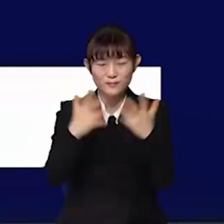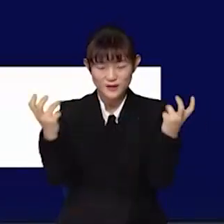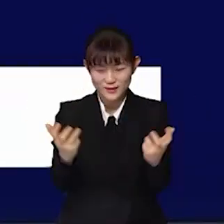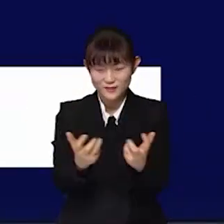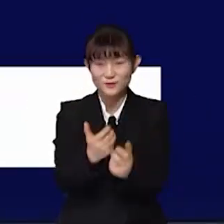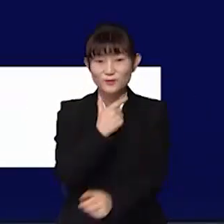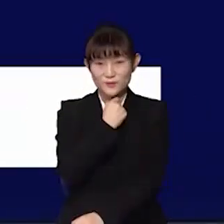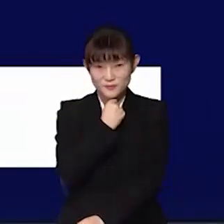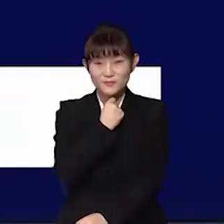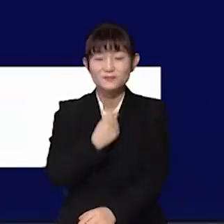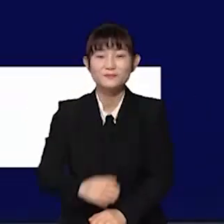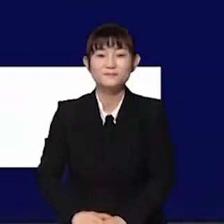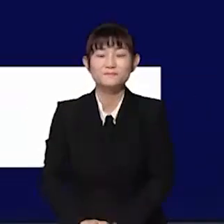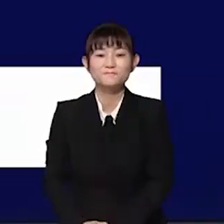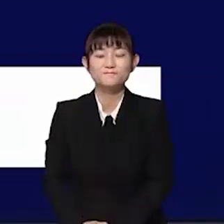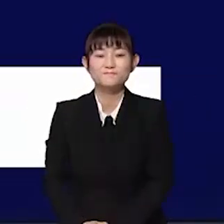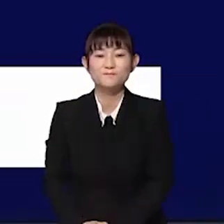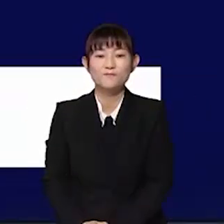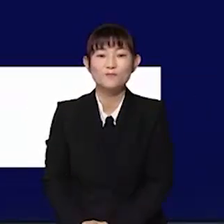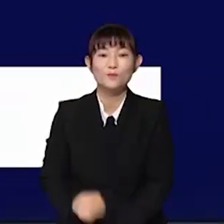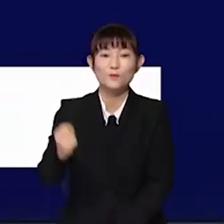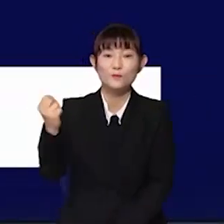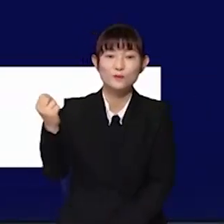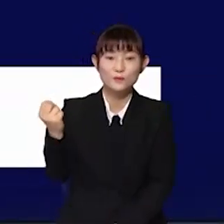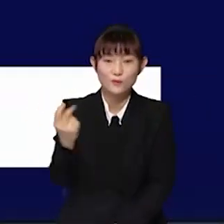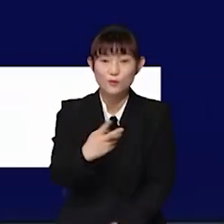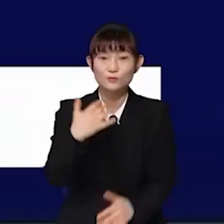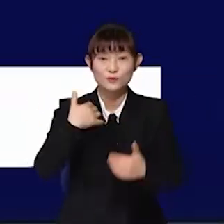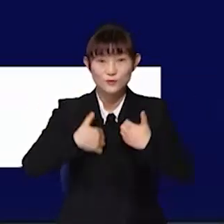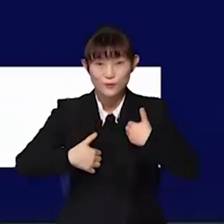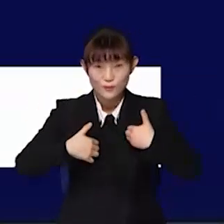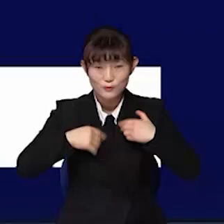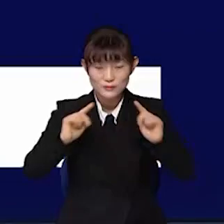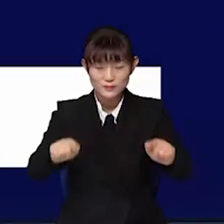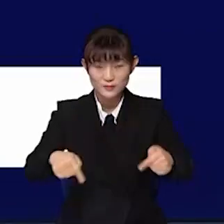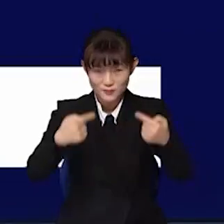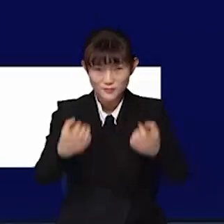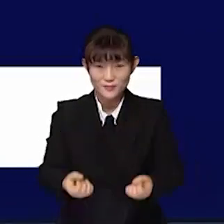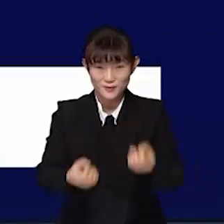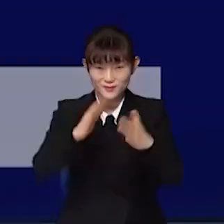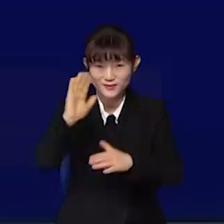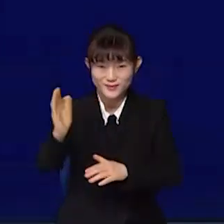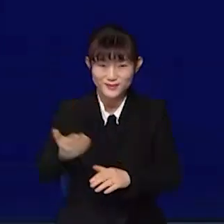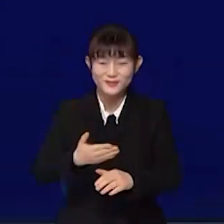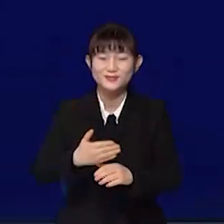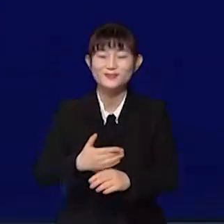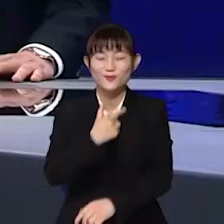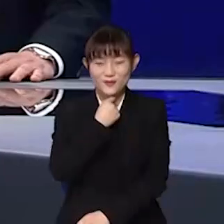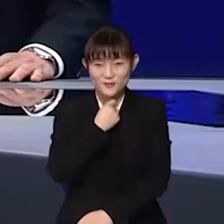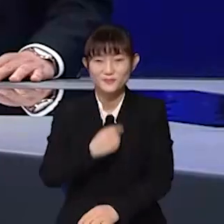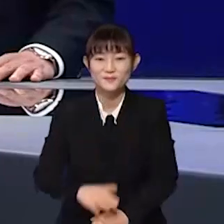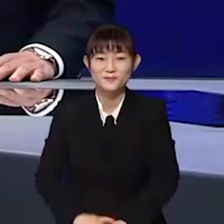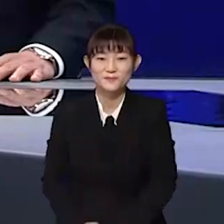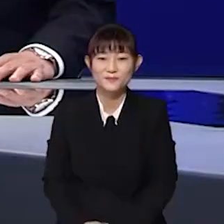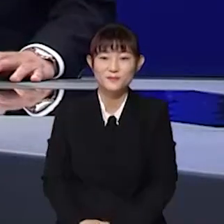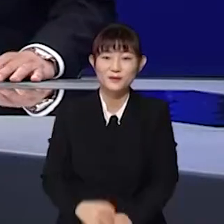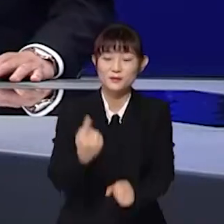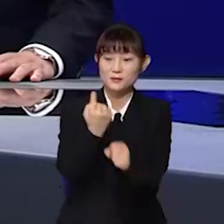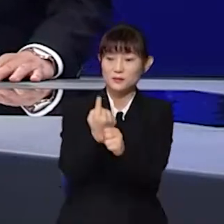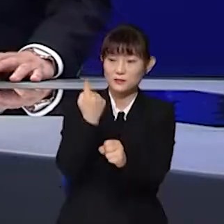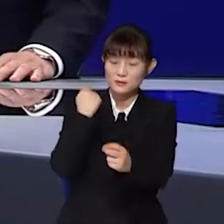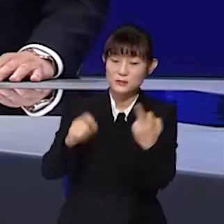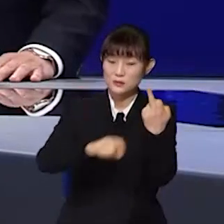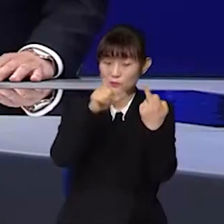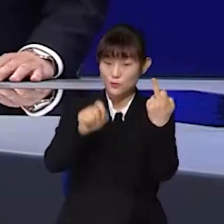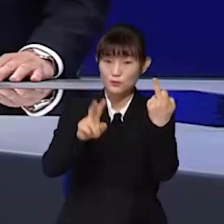많이 있었으면 좋겠습니다. 그리고 즐거운 설 명절 되시기 바랍니다. 감사합니다. 작년